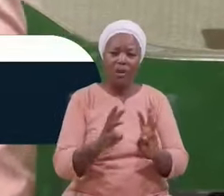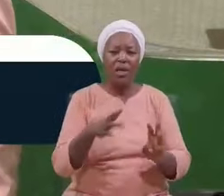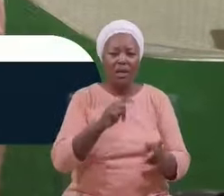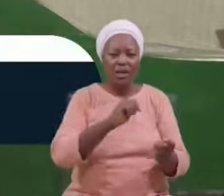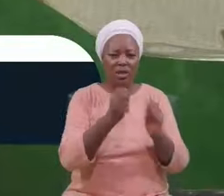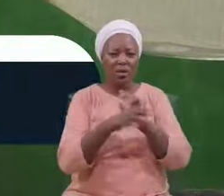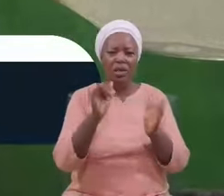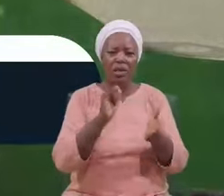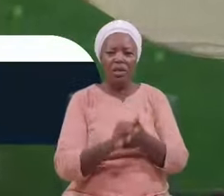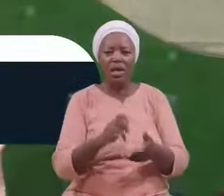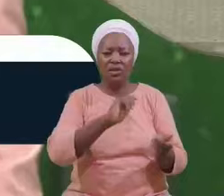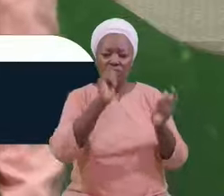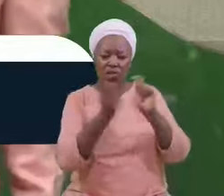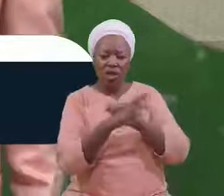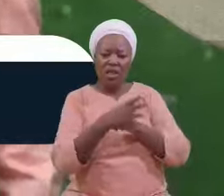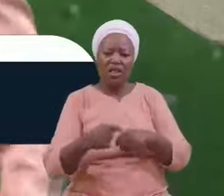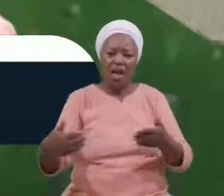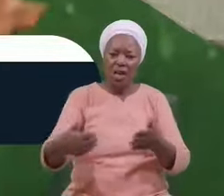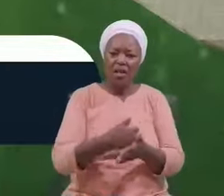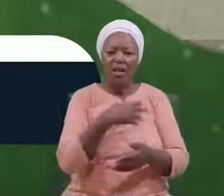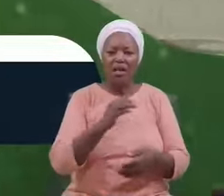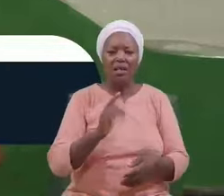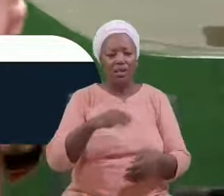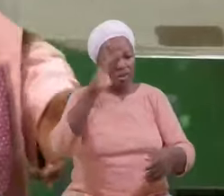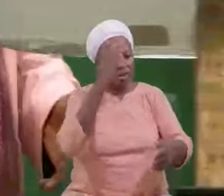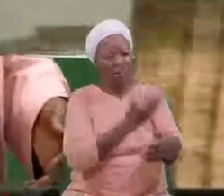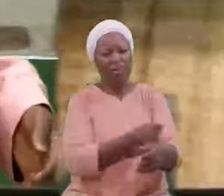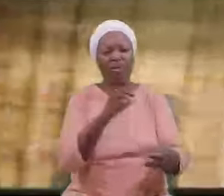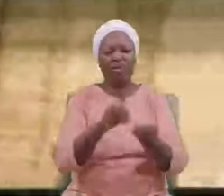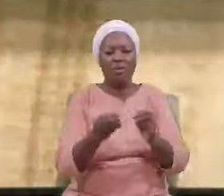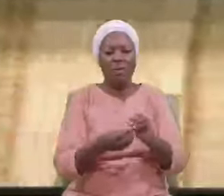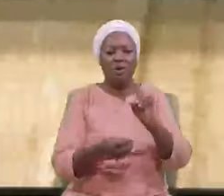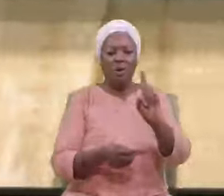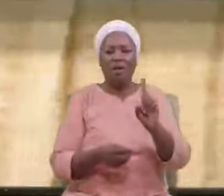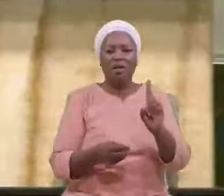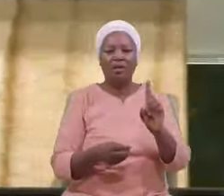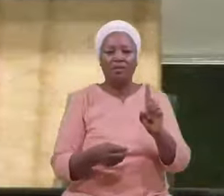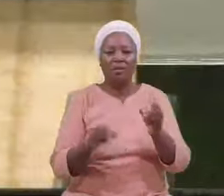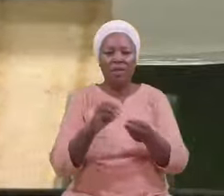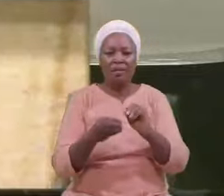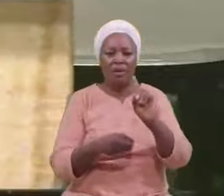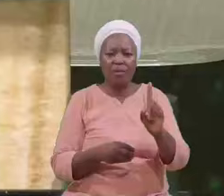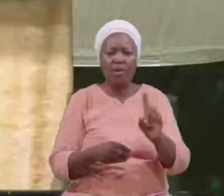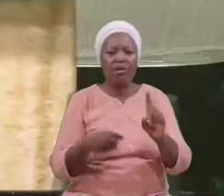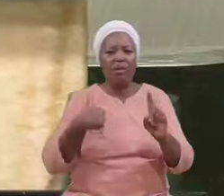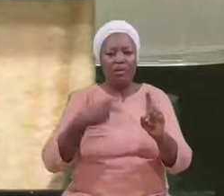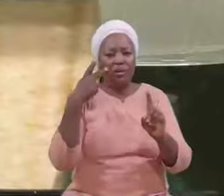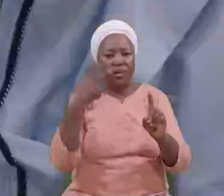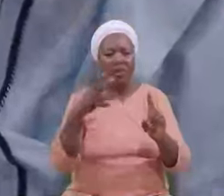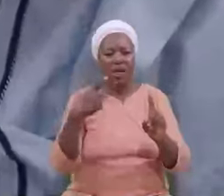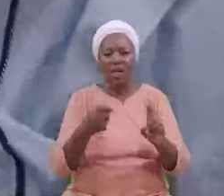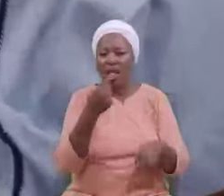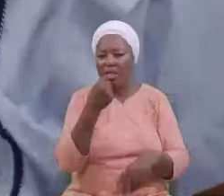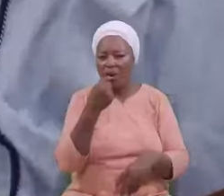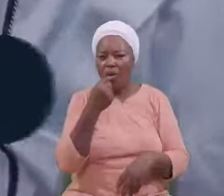qui règle et raffine ses enfants. Numéro un, nous allons voir la langue